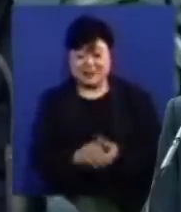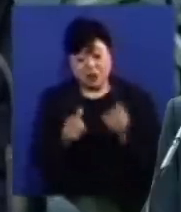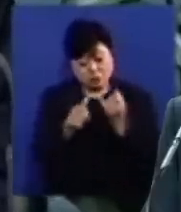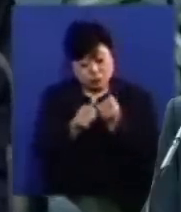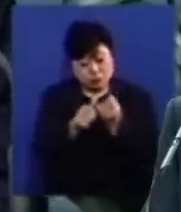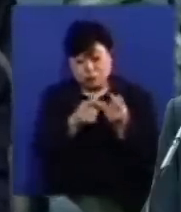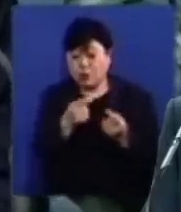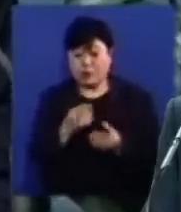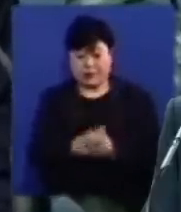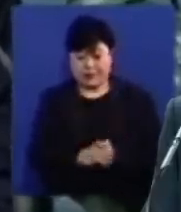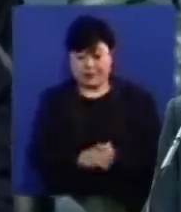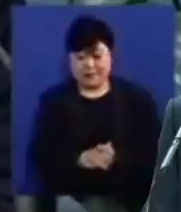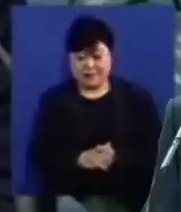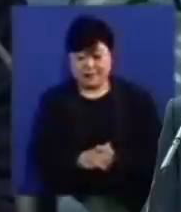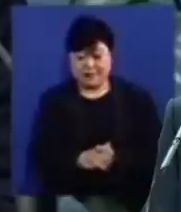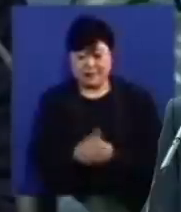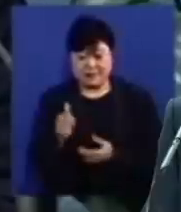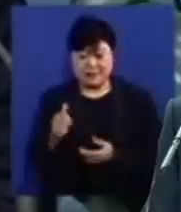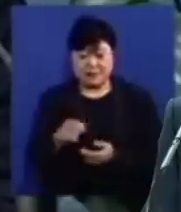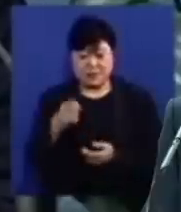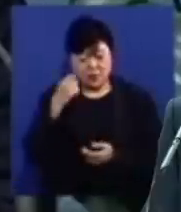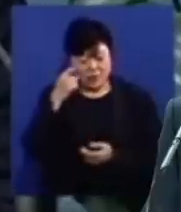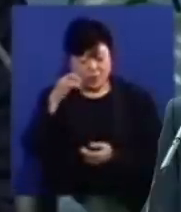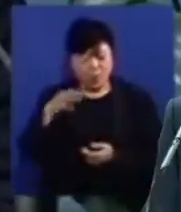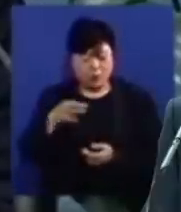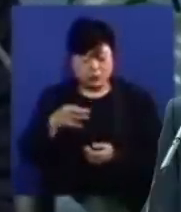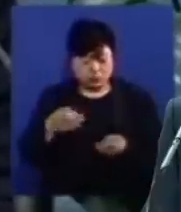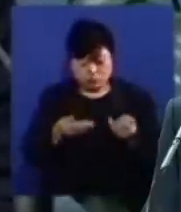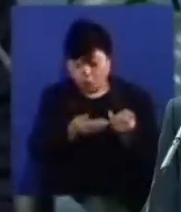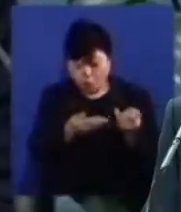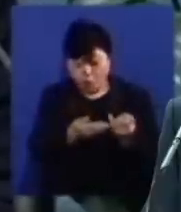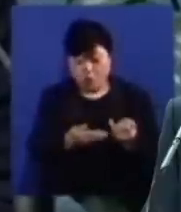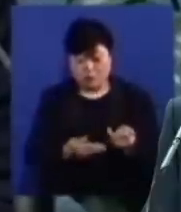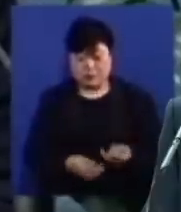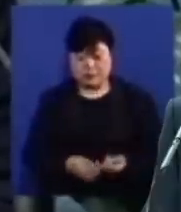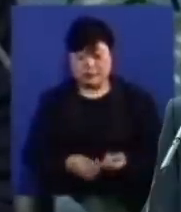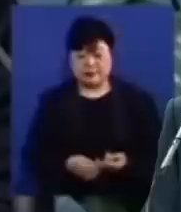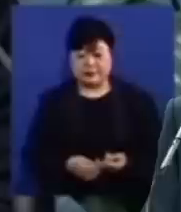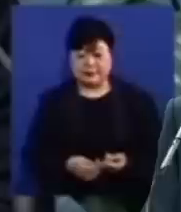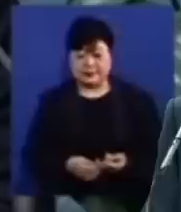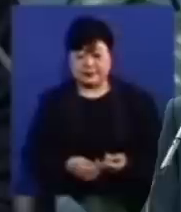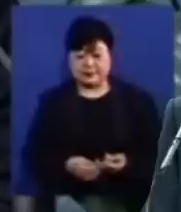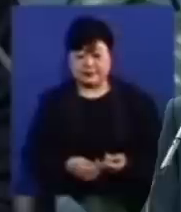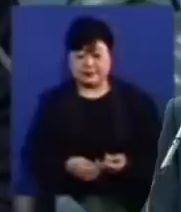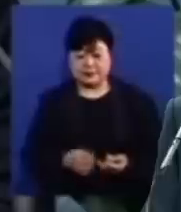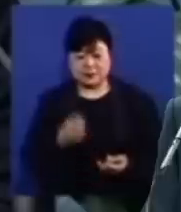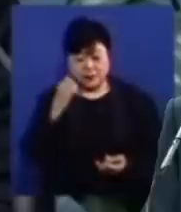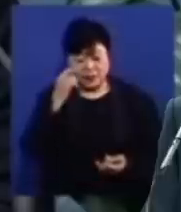부부관계도 한 가지입니다. 남편이 월급 타줘서 부인 보고